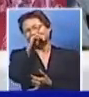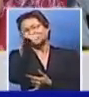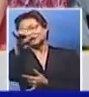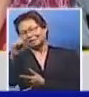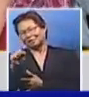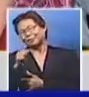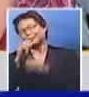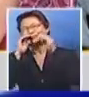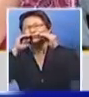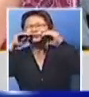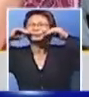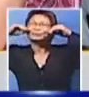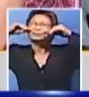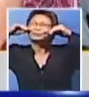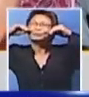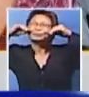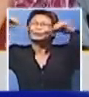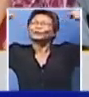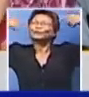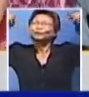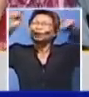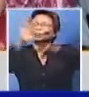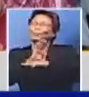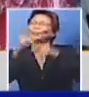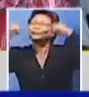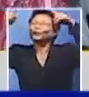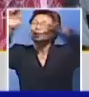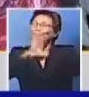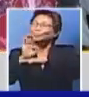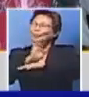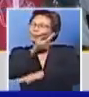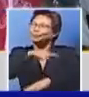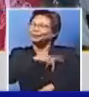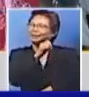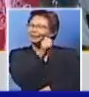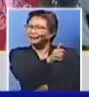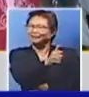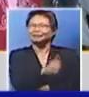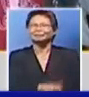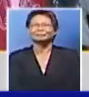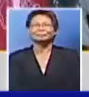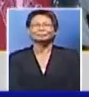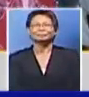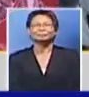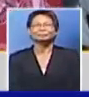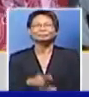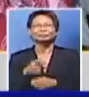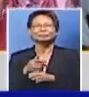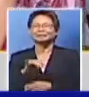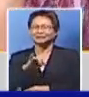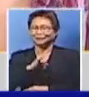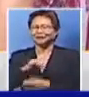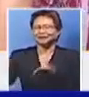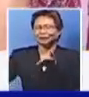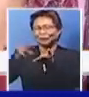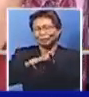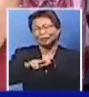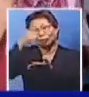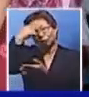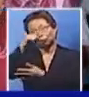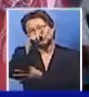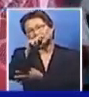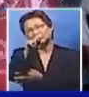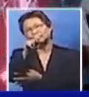Yusof tersenyum puas dengan kejayaan perniagaan miliknya. Hana Adlina Satyan Ahmad dan juru kamera Abdul Rahman untuk